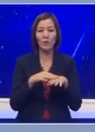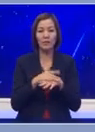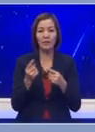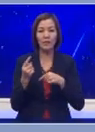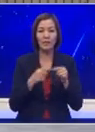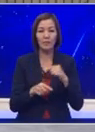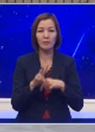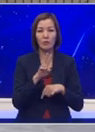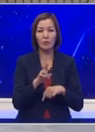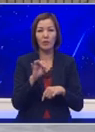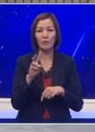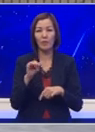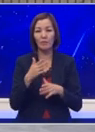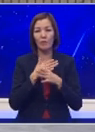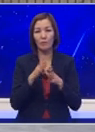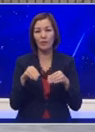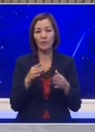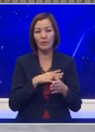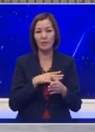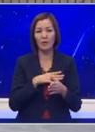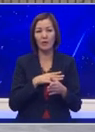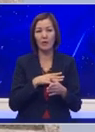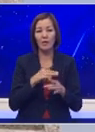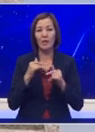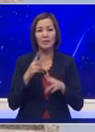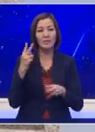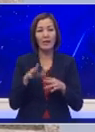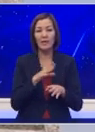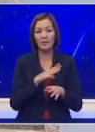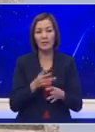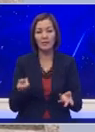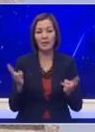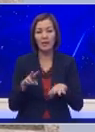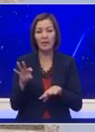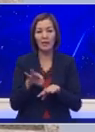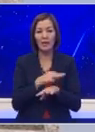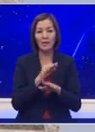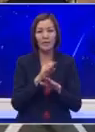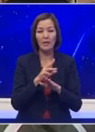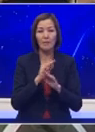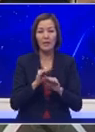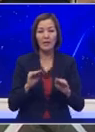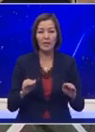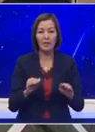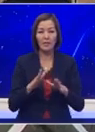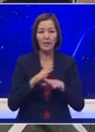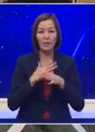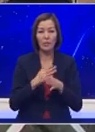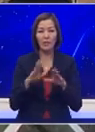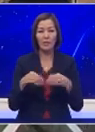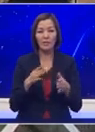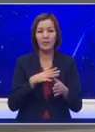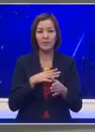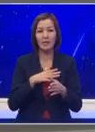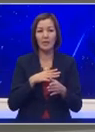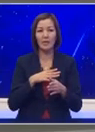кәсіпкер Нұрлан Белгібаев ұйытқы болған. Марқұм өз ісін аяқтай алмаса да артынан қалған жары мен балалары әкесін жалғапты. Енді мешіт іші